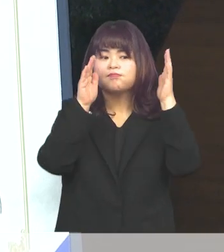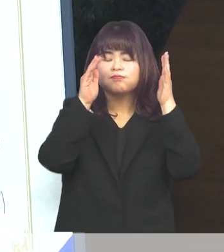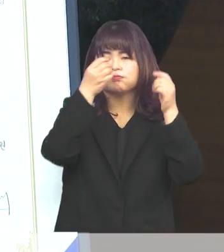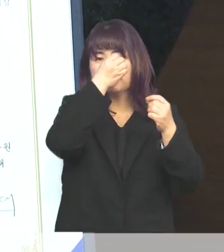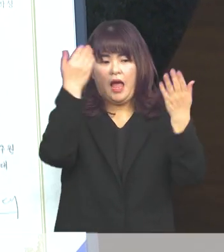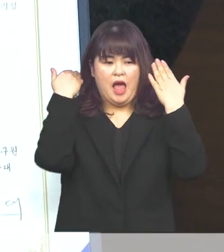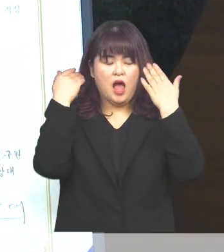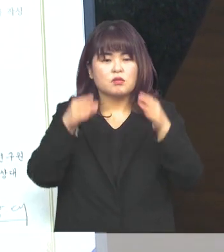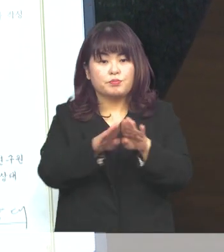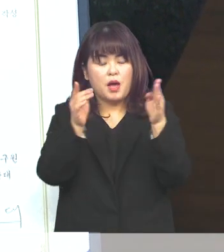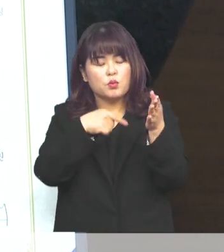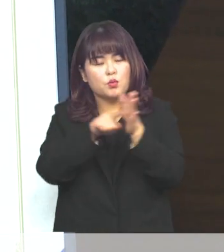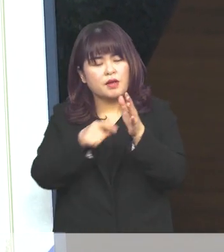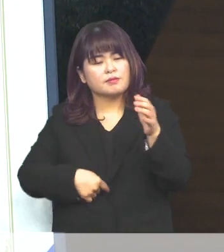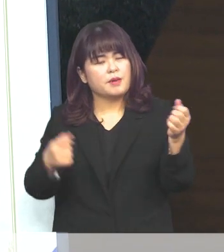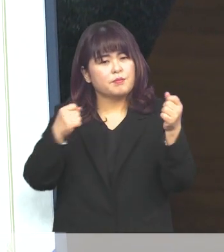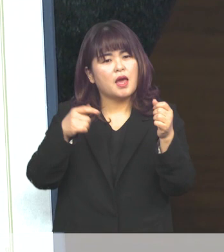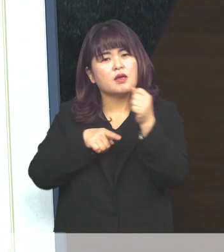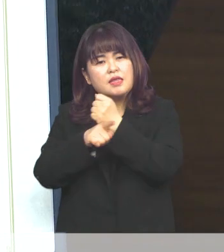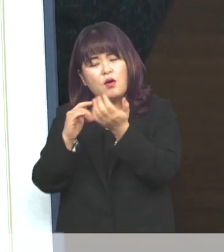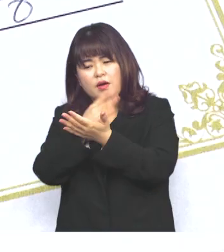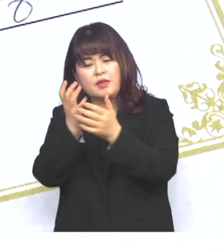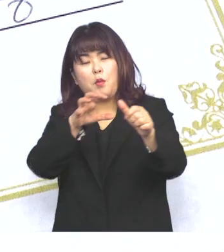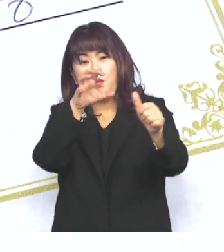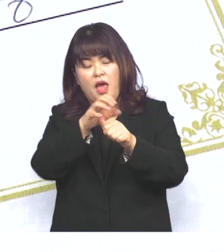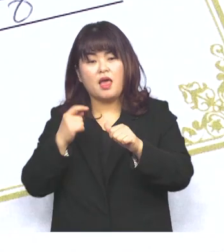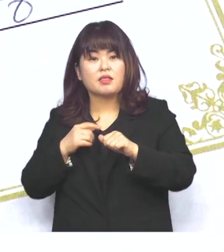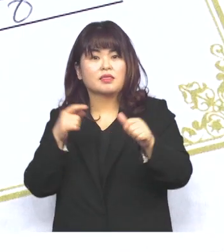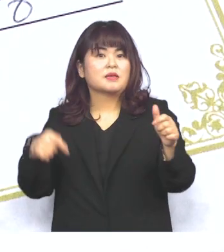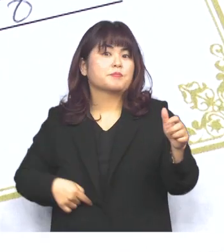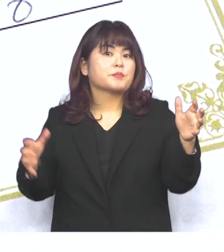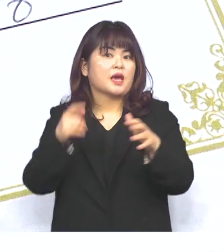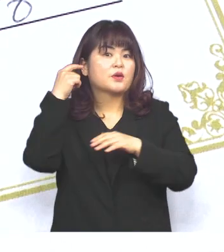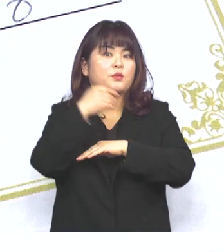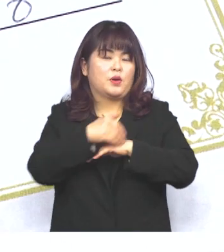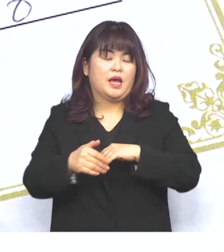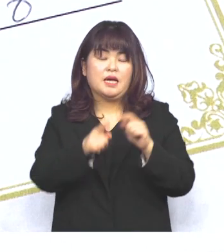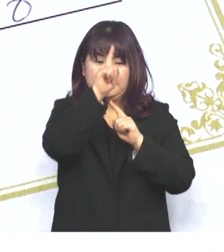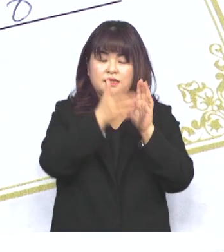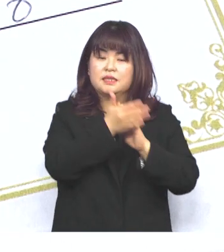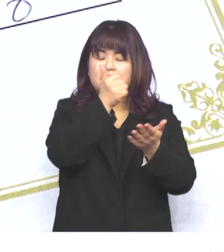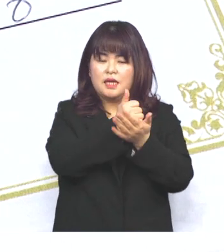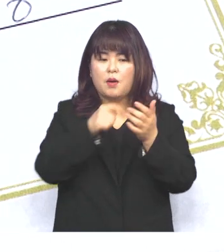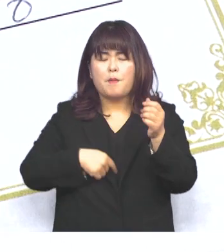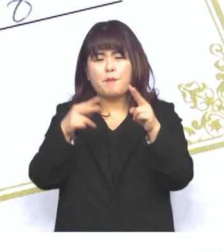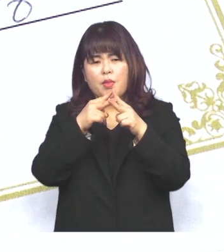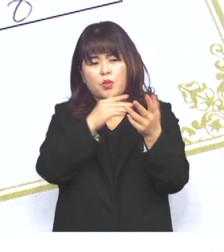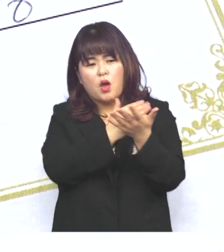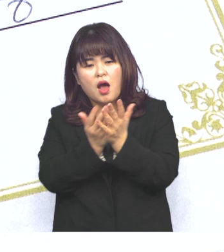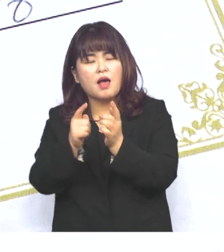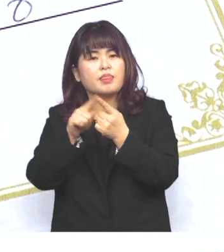공유하고 각 기관이 가진 역량과 인적 자원을 적극 활용해 협력할 방침입니다. 이 시장은 용인이 반도체 등